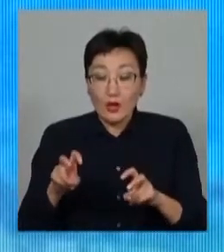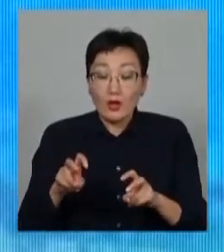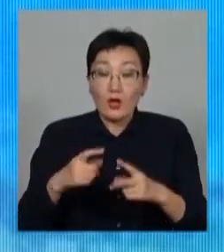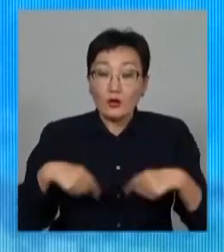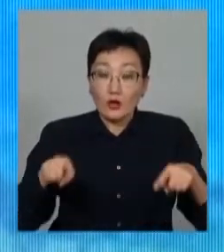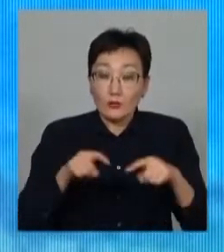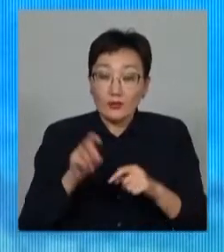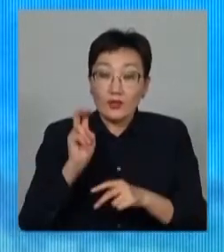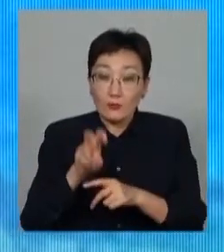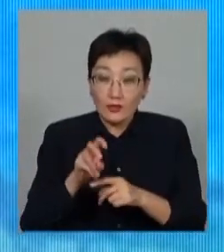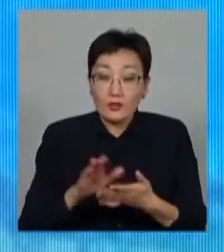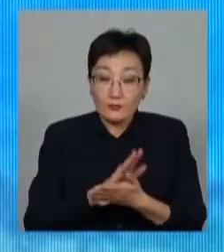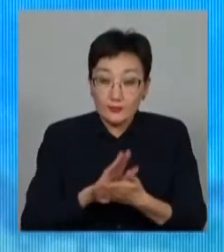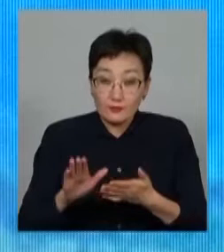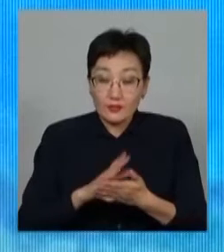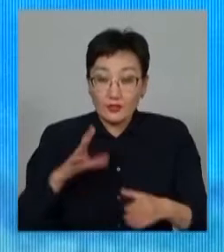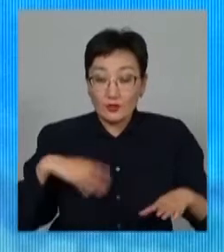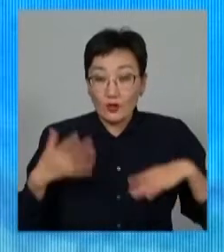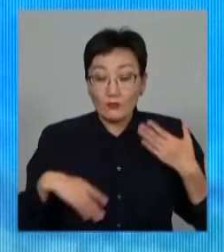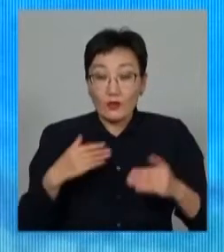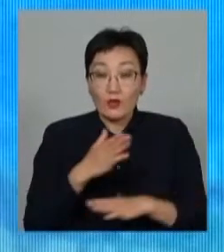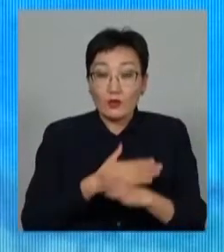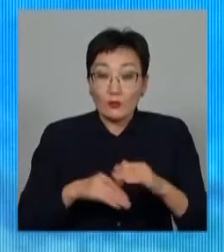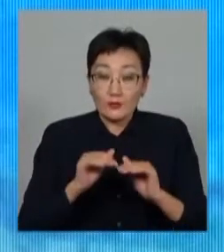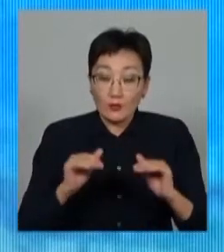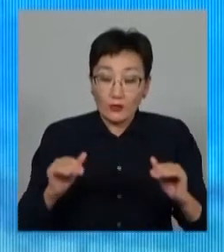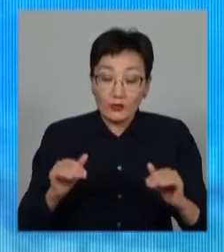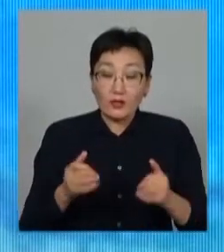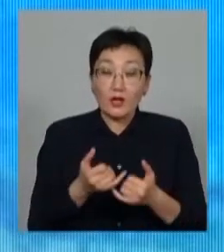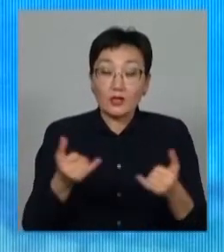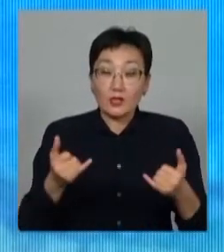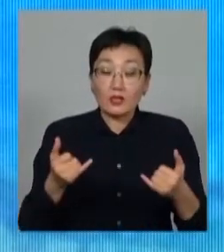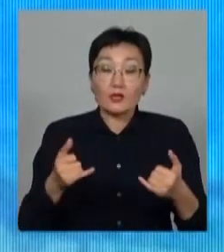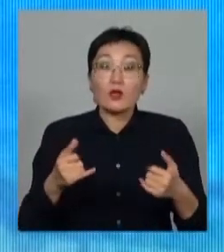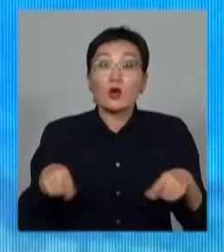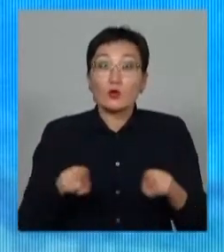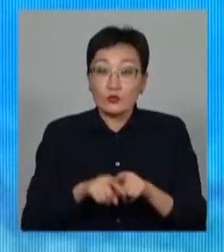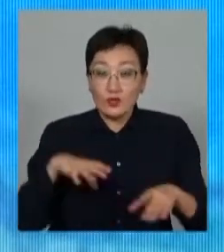қатысады. Сондай-ақ ерекше қажеттіліктері бар балаларға арналған секциялар қарастырылған.